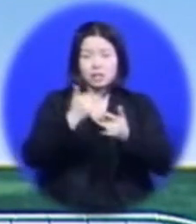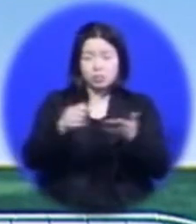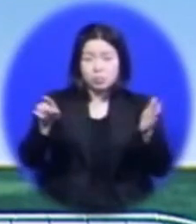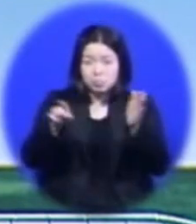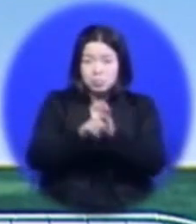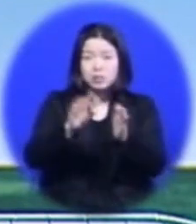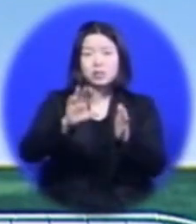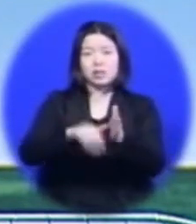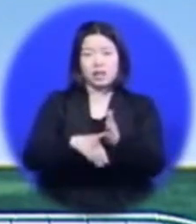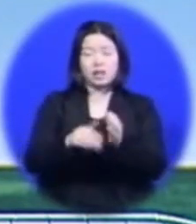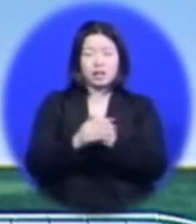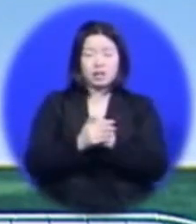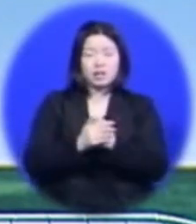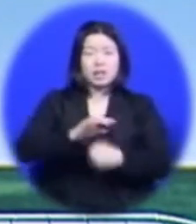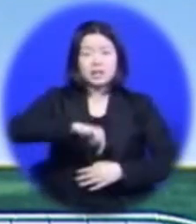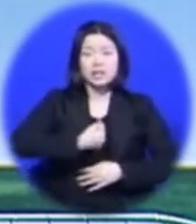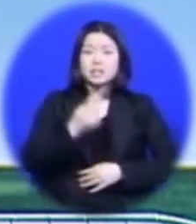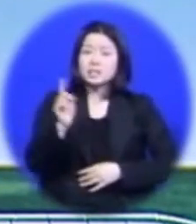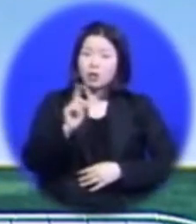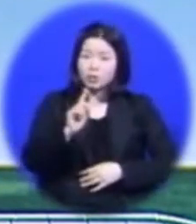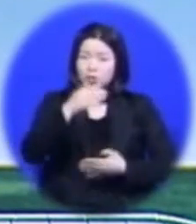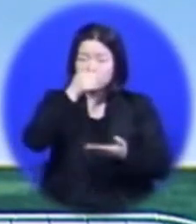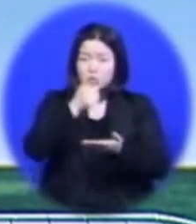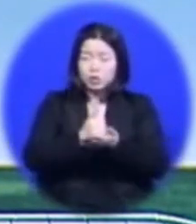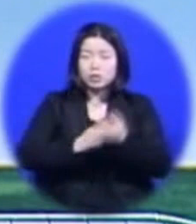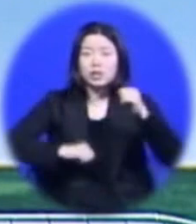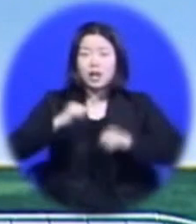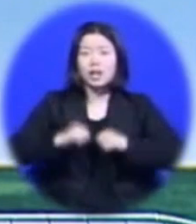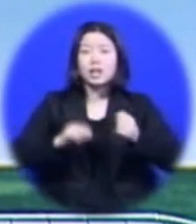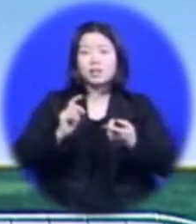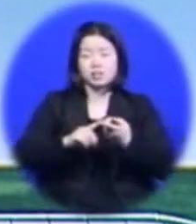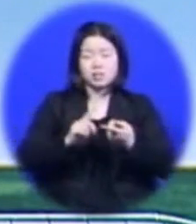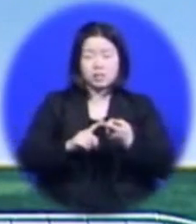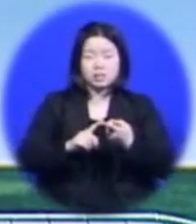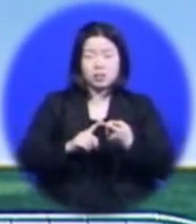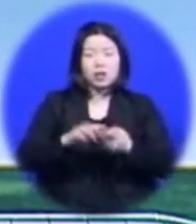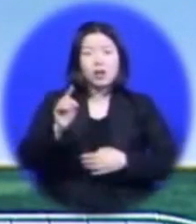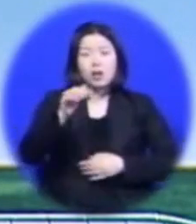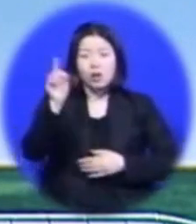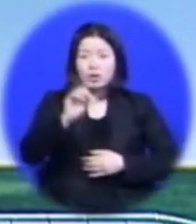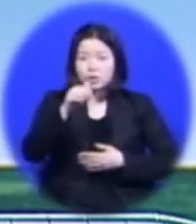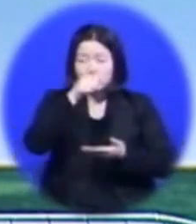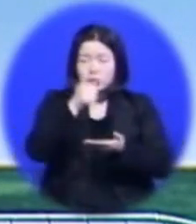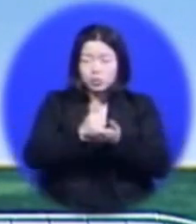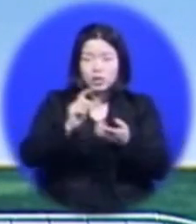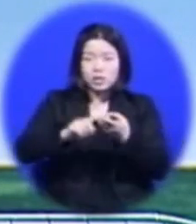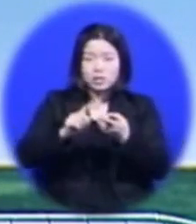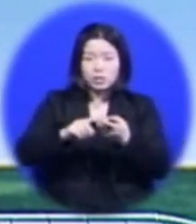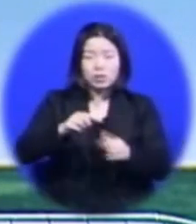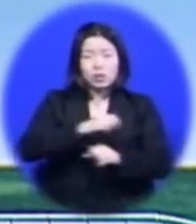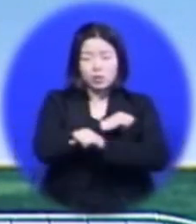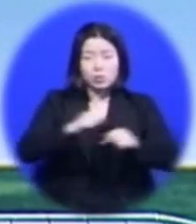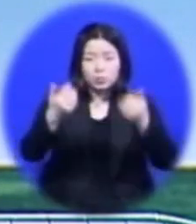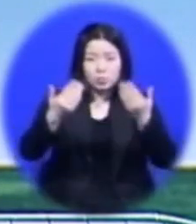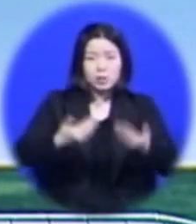때 자신이 어떤 죄를 지었는지, 어떤 죄에서 용서받았는지